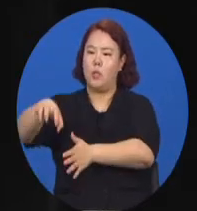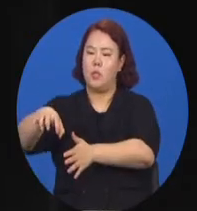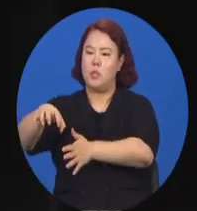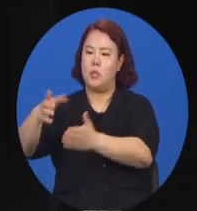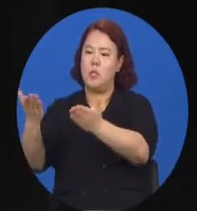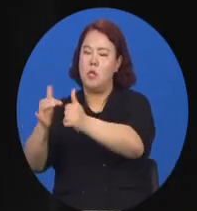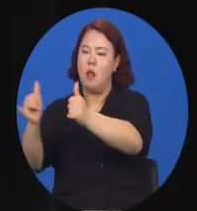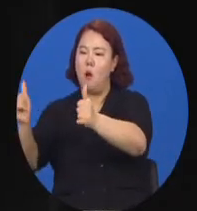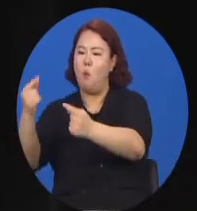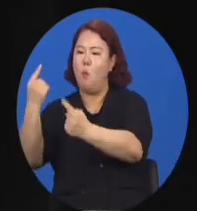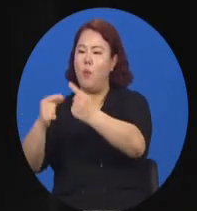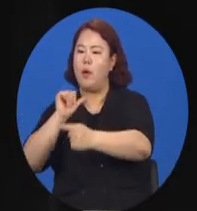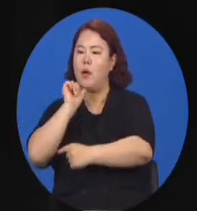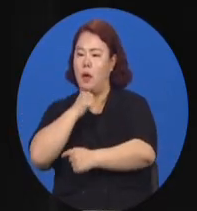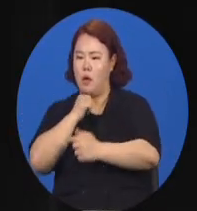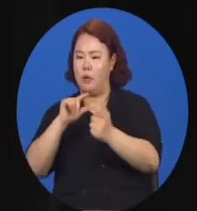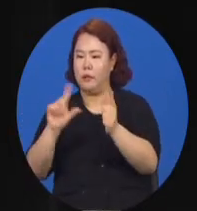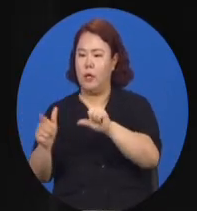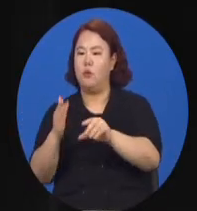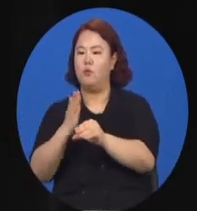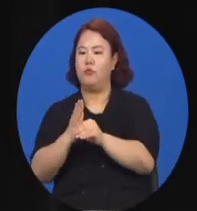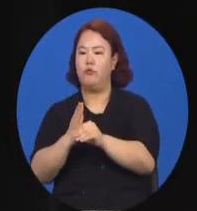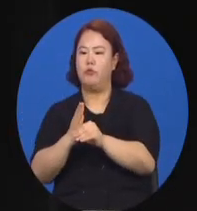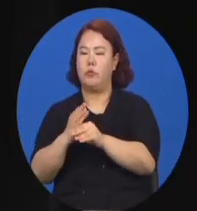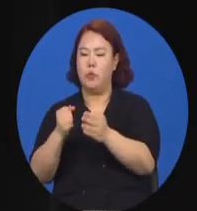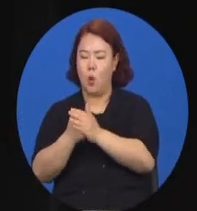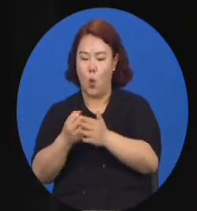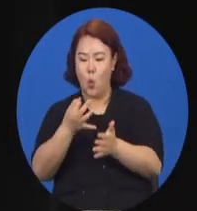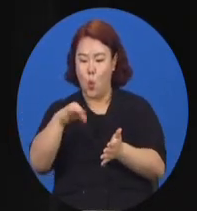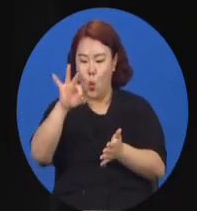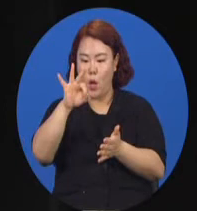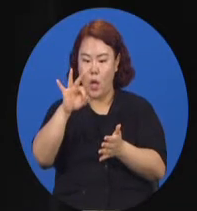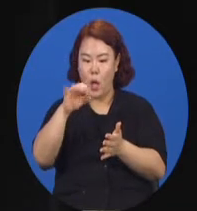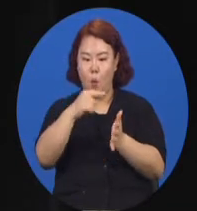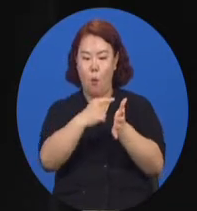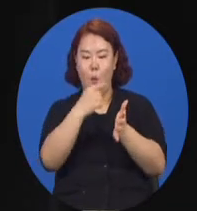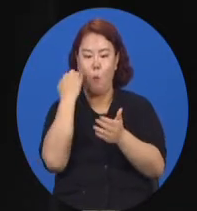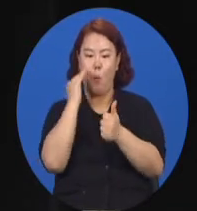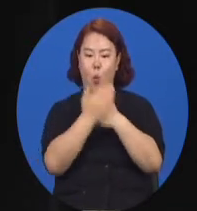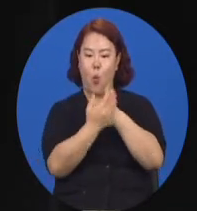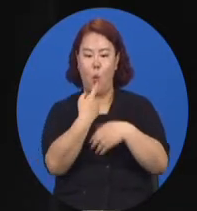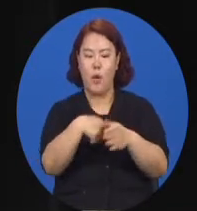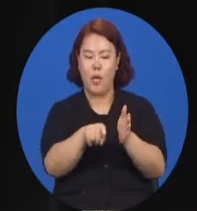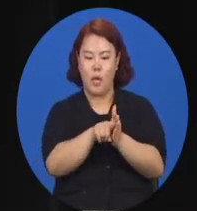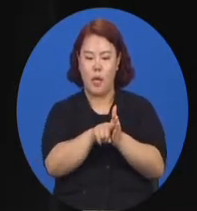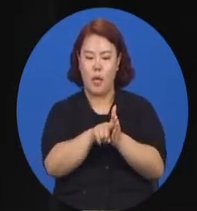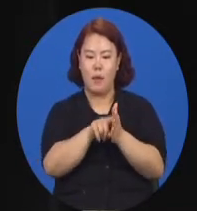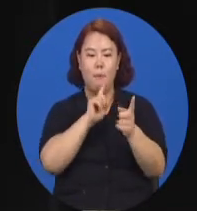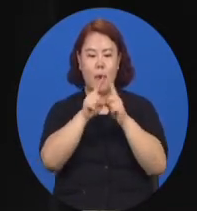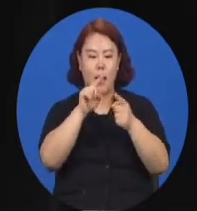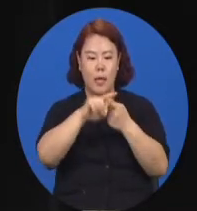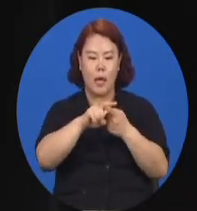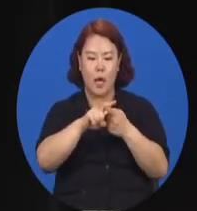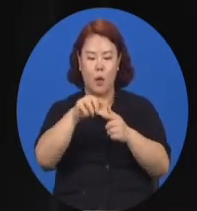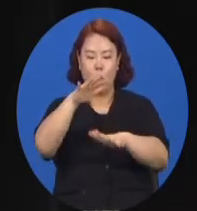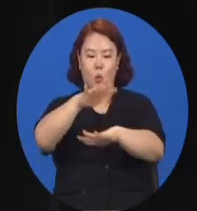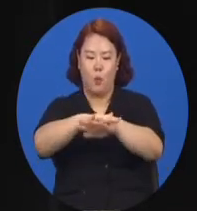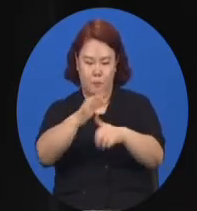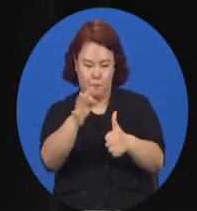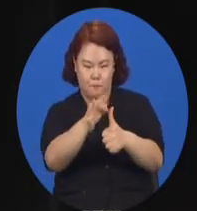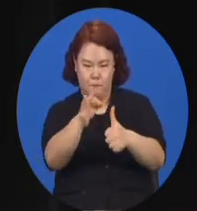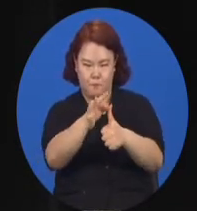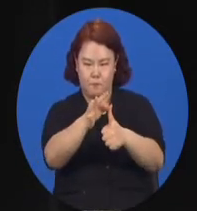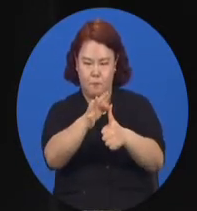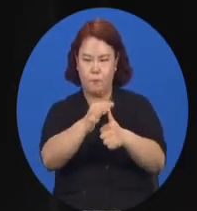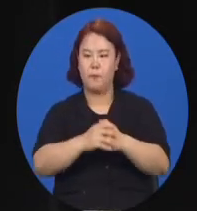이하로 살고 있습니다. 그래서 우선 소득을 보존해주는 입장에서 제가 얘기한 것이 농민, 농가 기본소득제, 원래